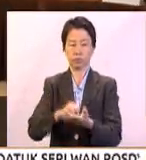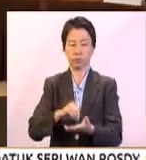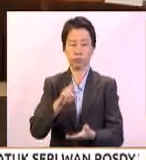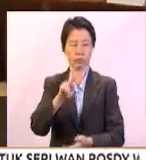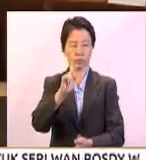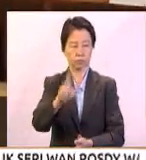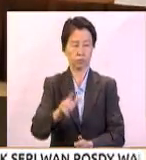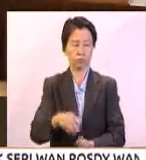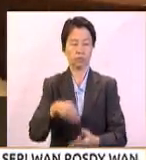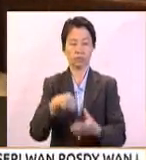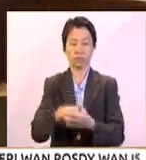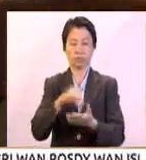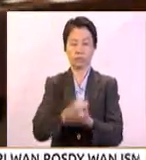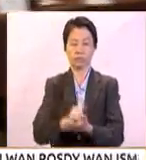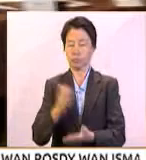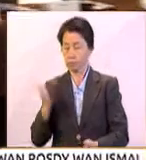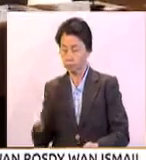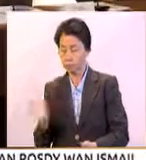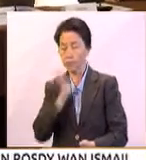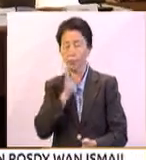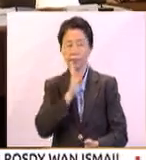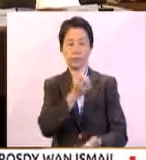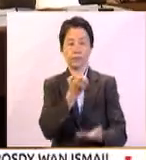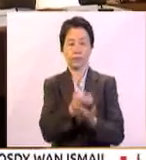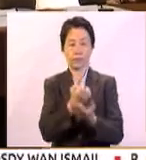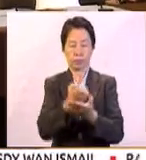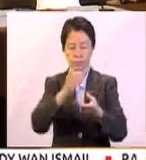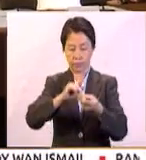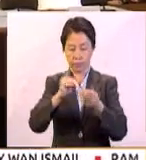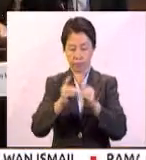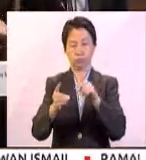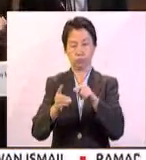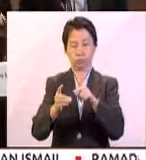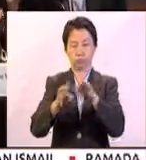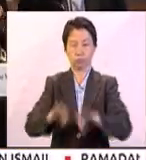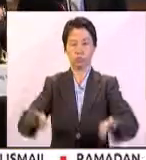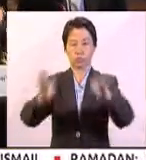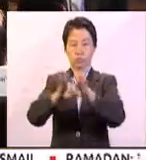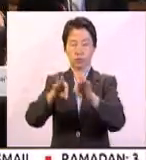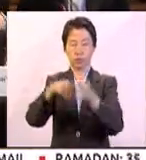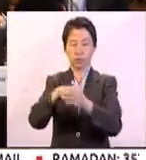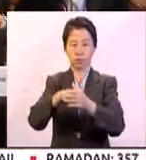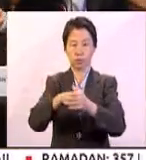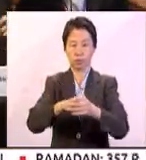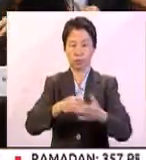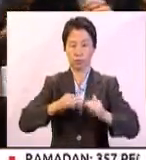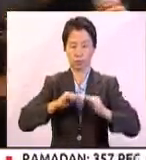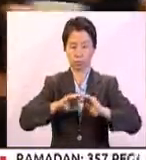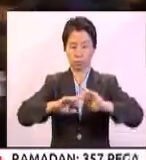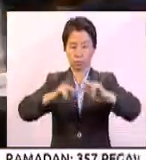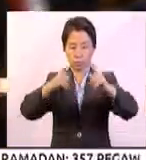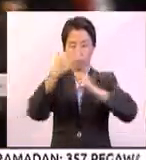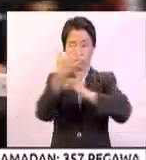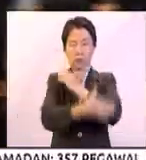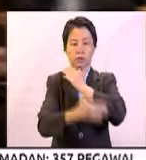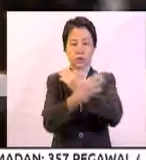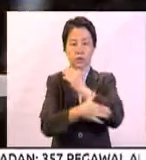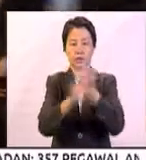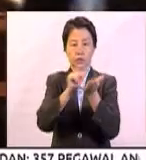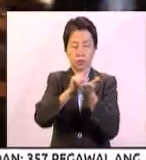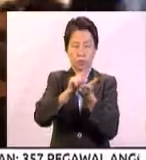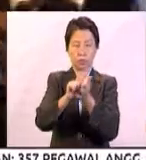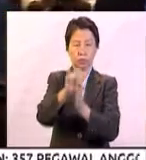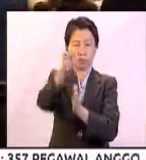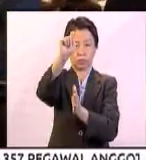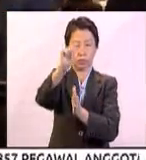Negara. Dalam pada itu, beliau berkata ekonomi digital memainkan peranan penting dalam perjalanan Malaysia menjadi negara berpendapatan